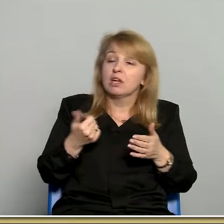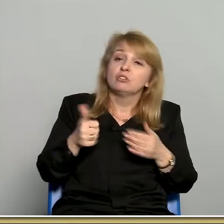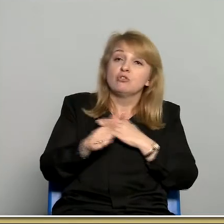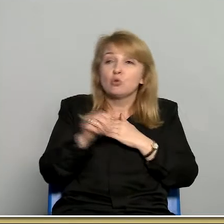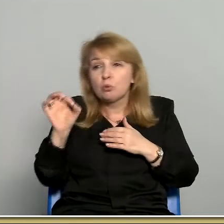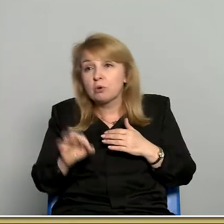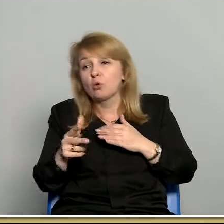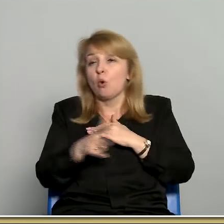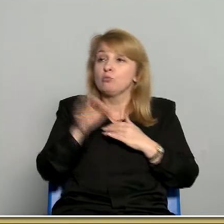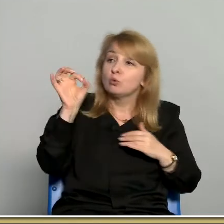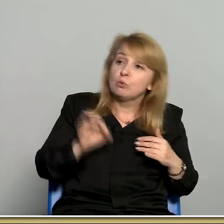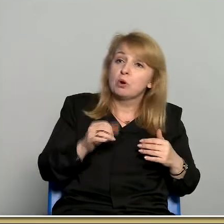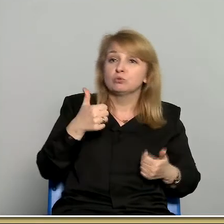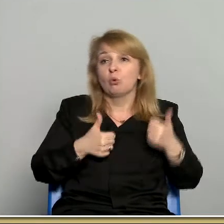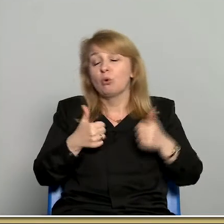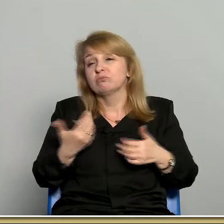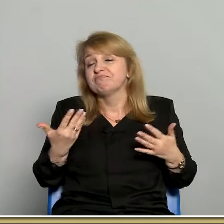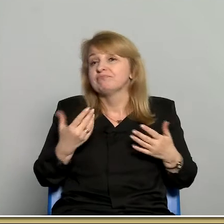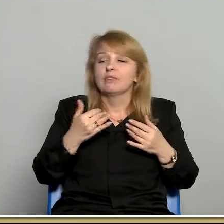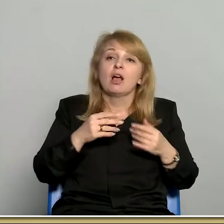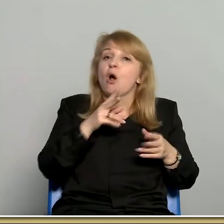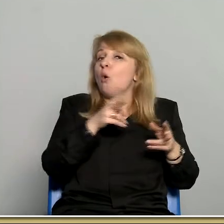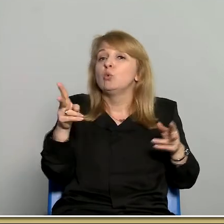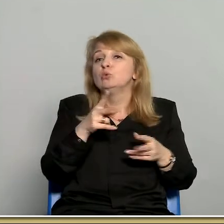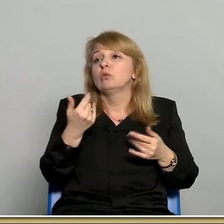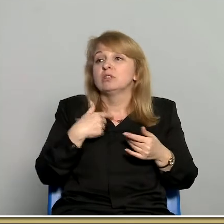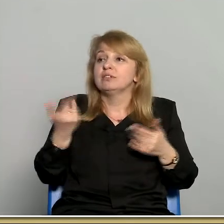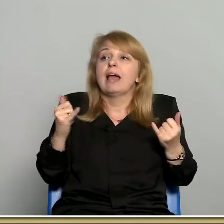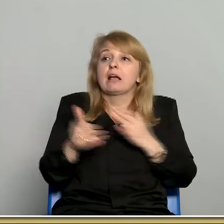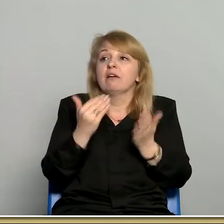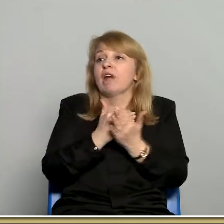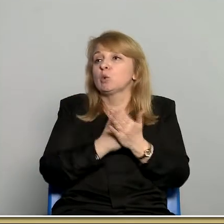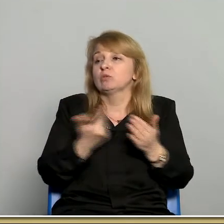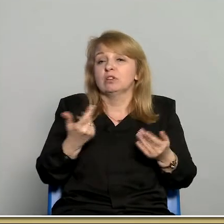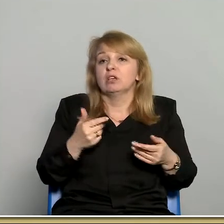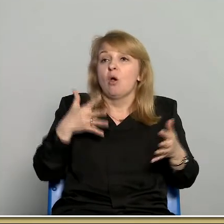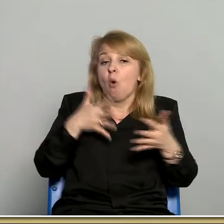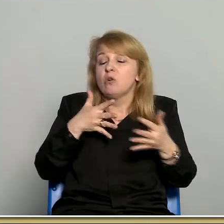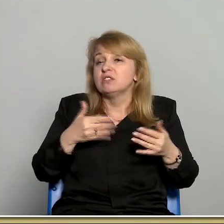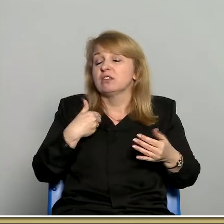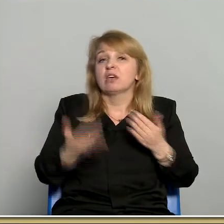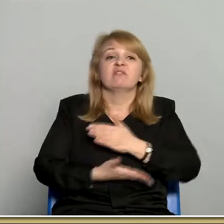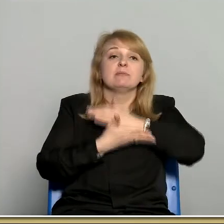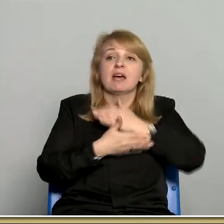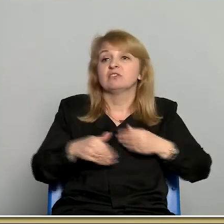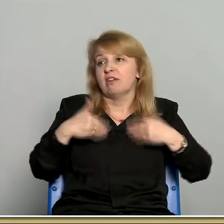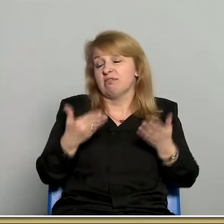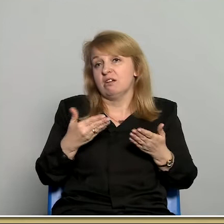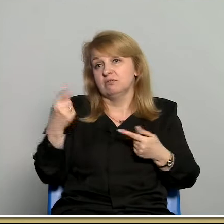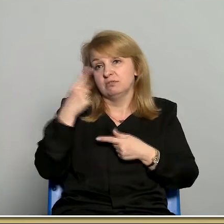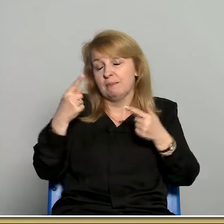% wsparciu, a jeżeli nie przy pełnym, to jakich kryteriów co do wsparcia albo poziomu wsparcia należałoby użyć.